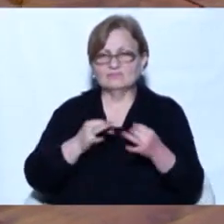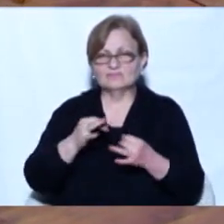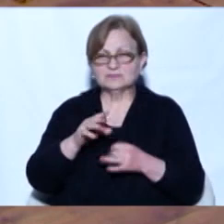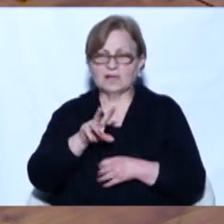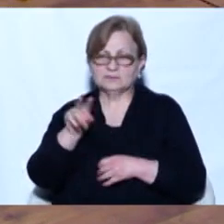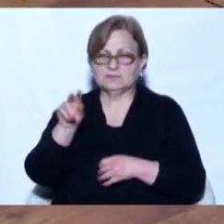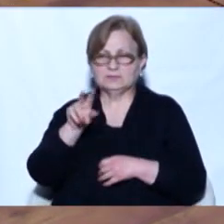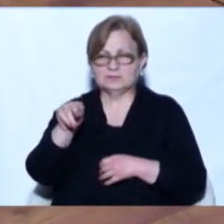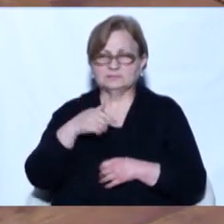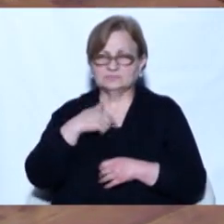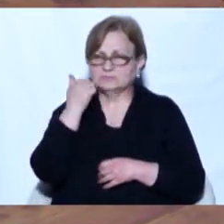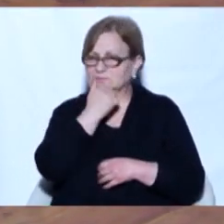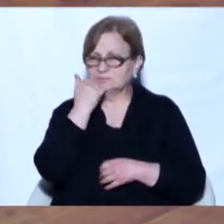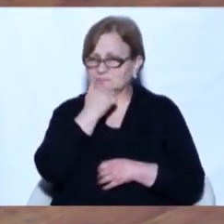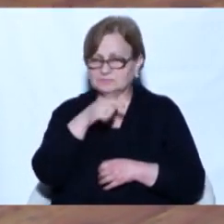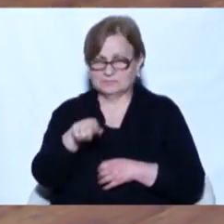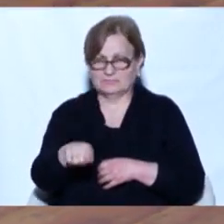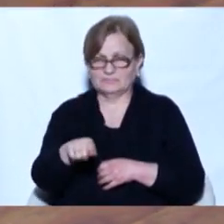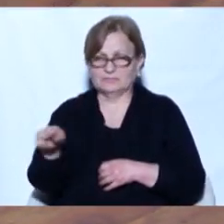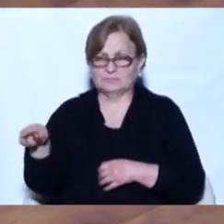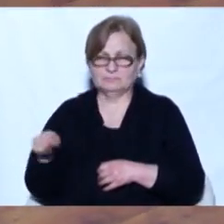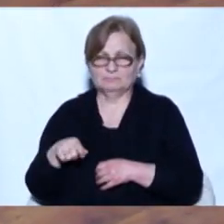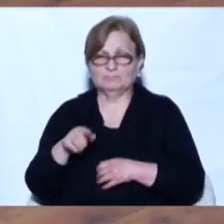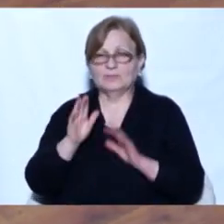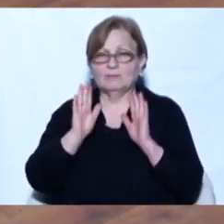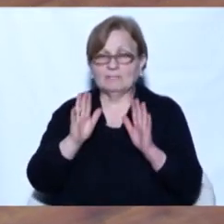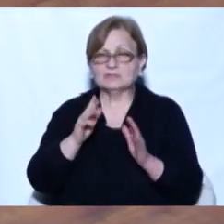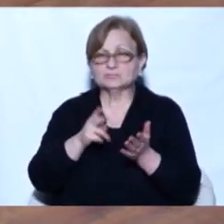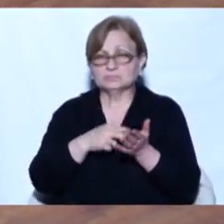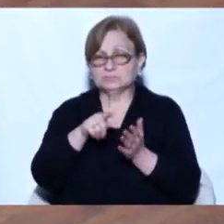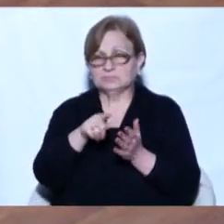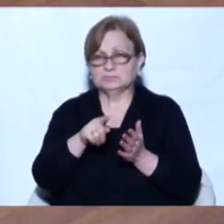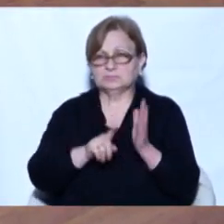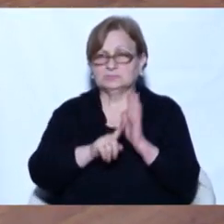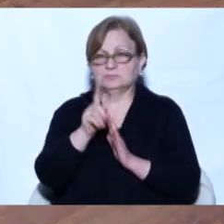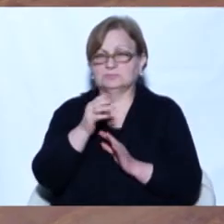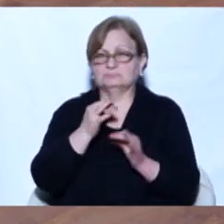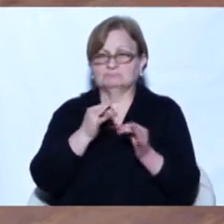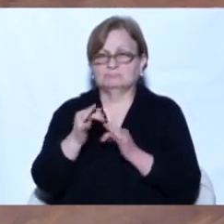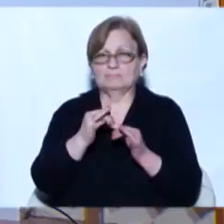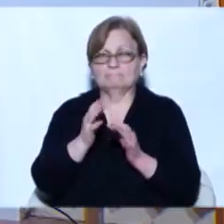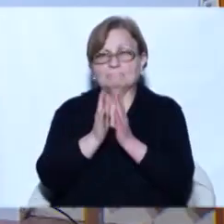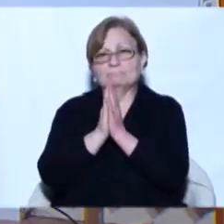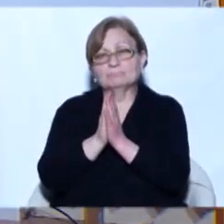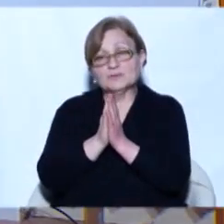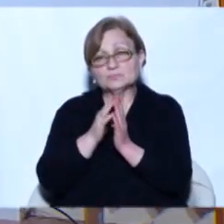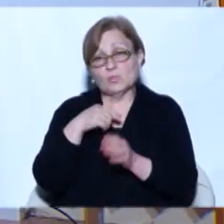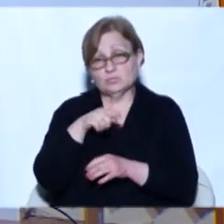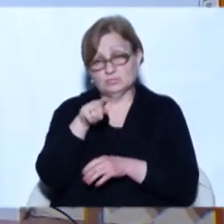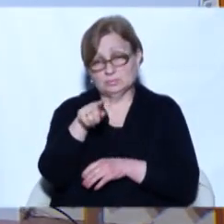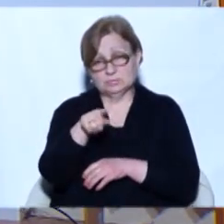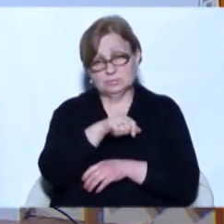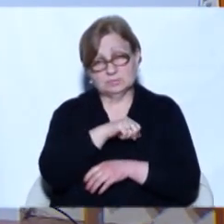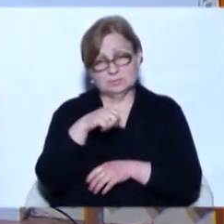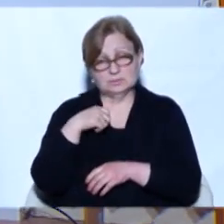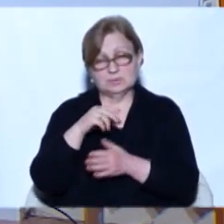თუმცა დრო ალბათ არ მეყოფა და მხოლოდ ამ წიგნს ვასაუბრებ და ძალიან გთხოვ, რომ შენ ეს